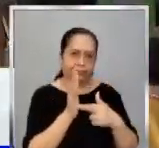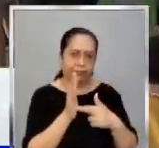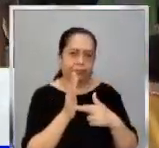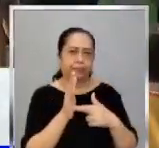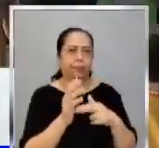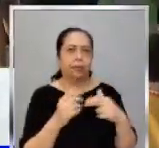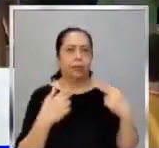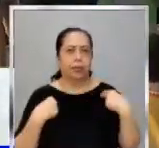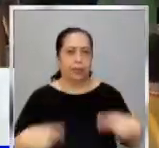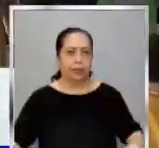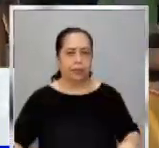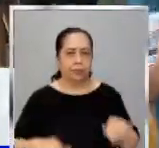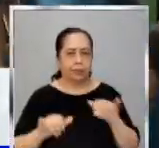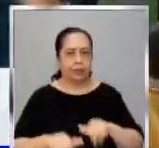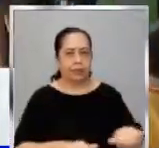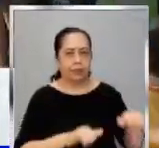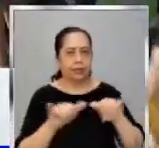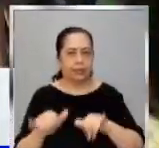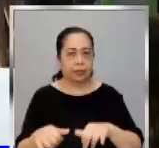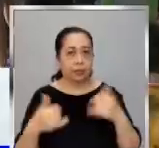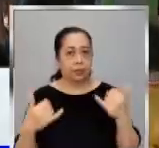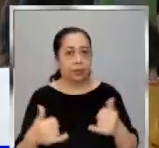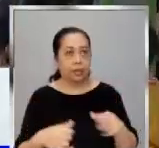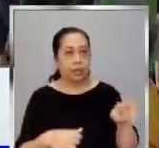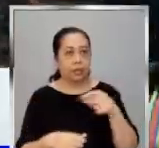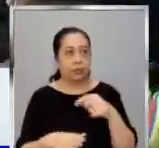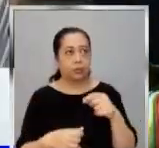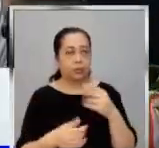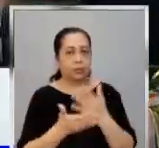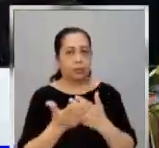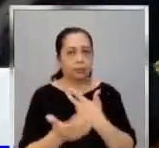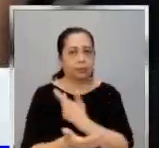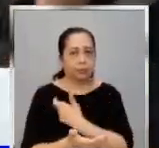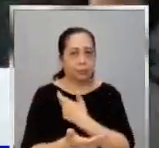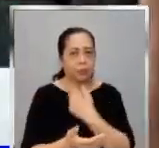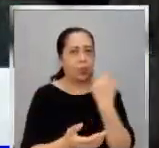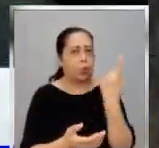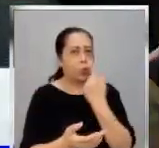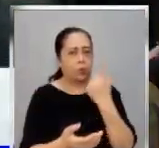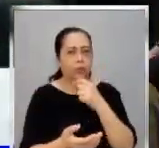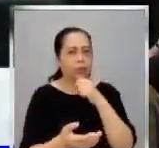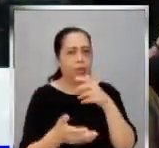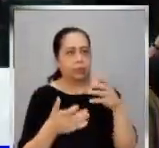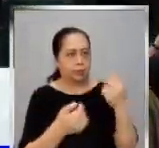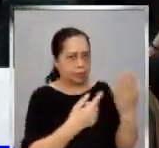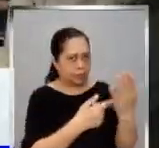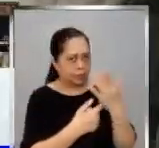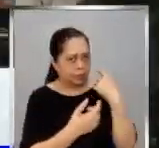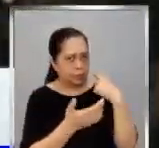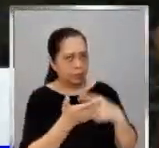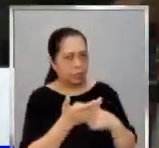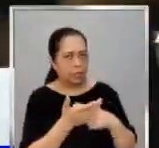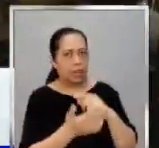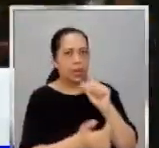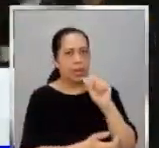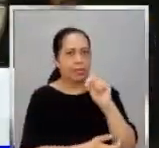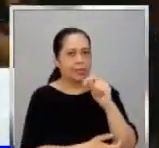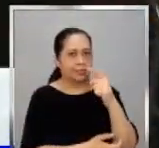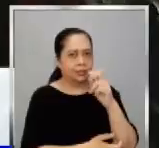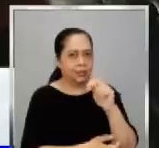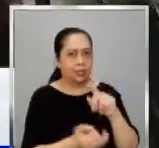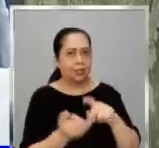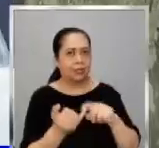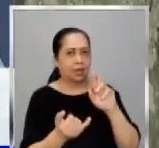ngayon, unvaccinated o hindi fully vaccinated travelers lang ang hinihinga ng antigen o RT-PCR test bago makapasok